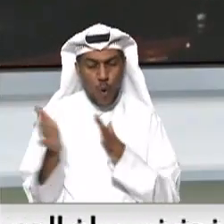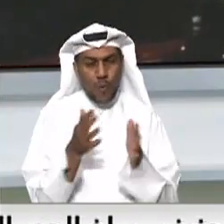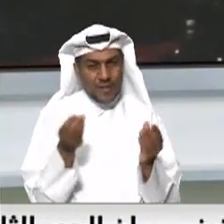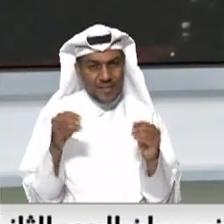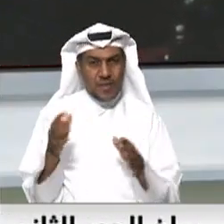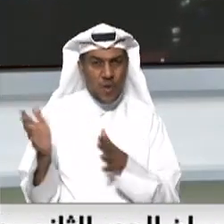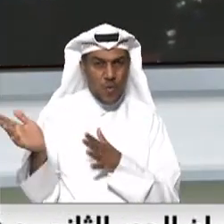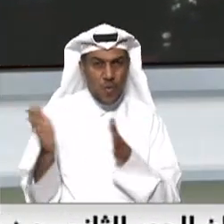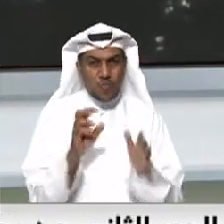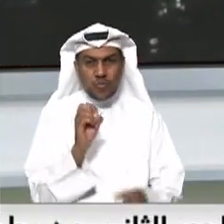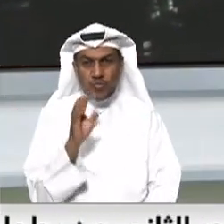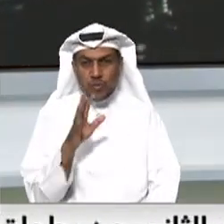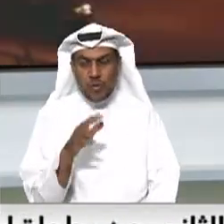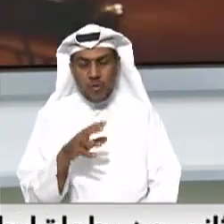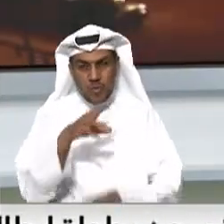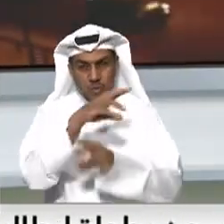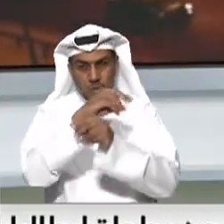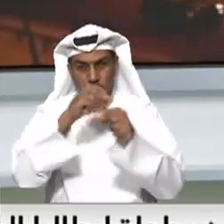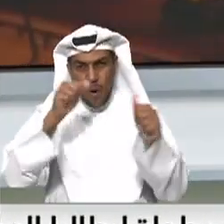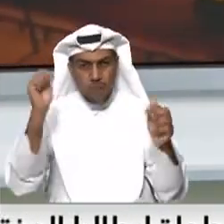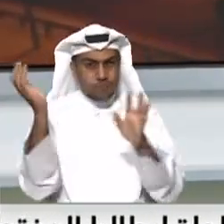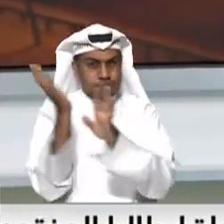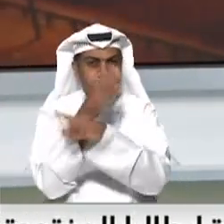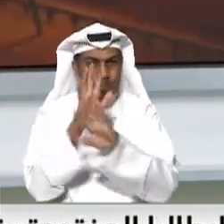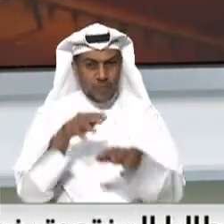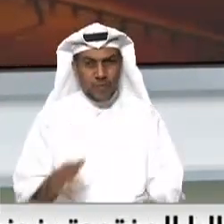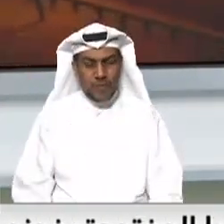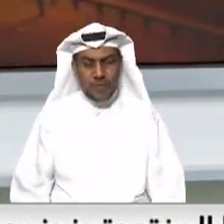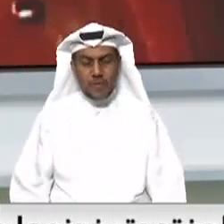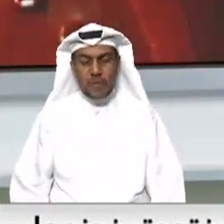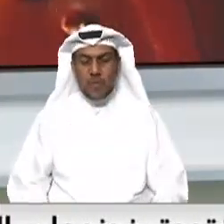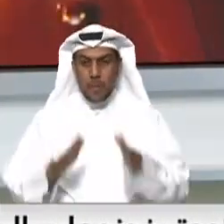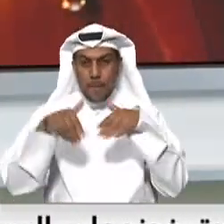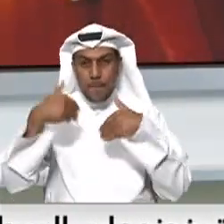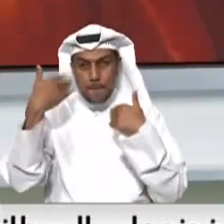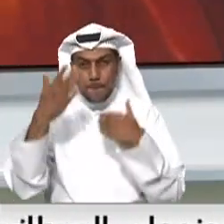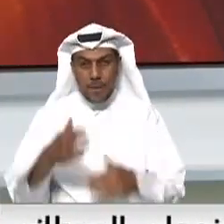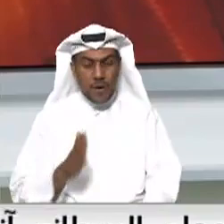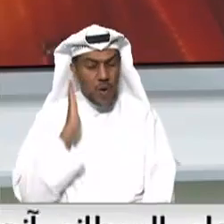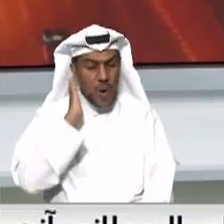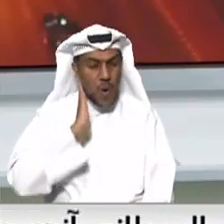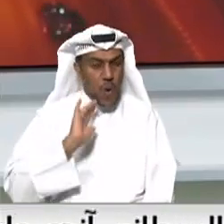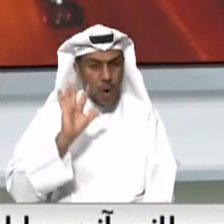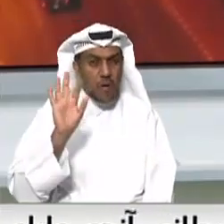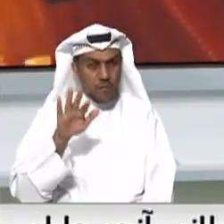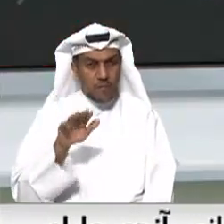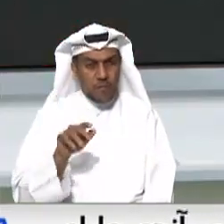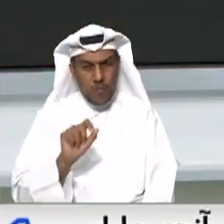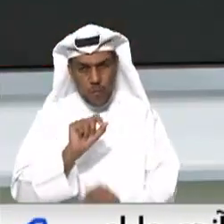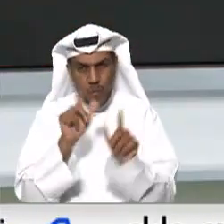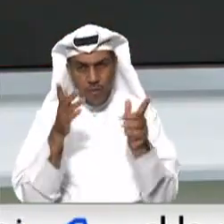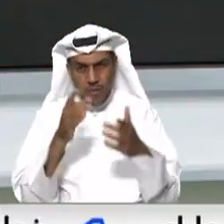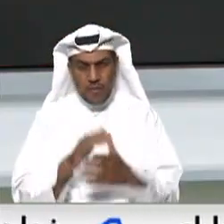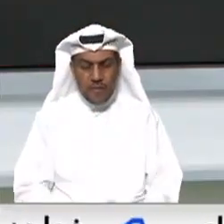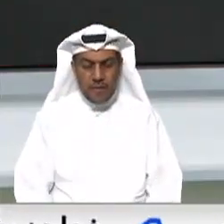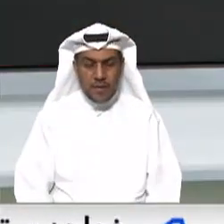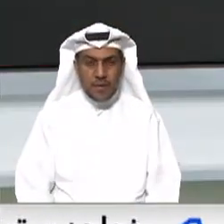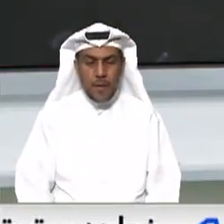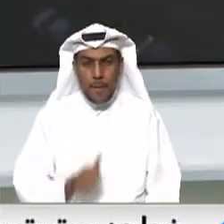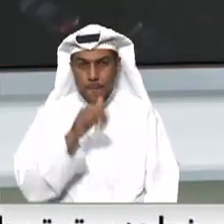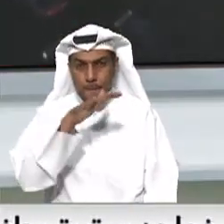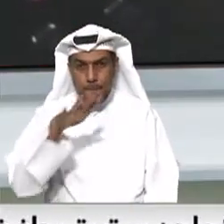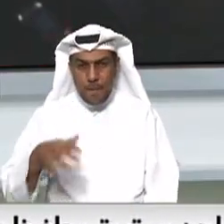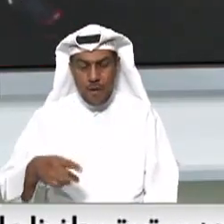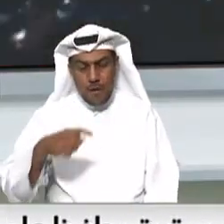خلال النهار وفرص لغبار مثار المناطق الصحراويه والمكشوف والاحساس بالرطوبه ملحوظ نسبيا على بعض المناطق الساحليه